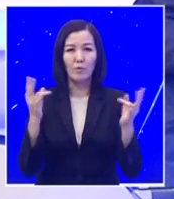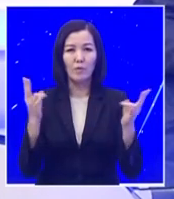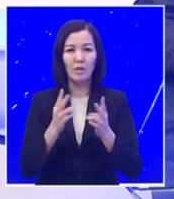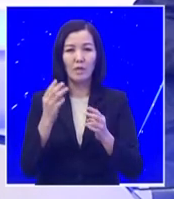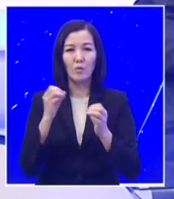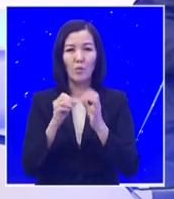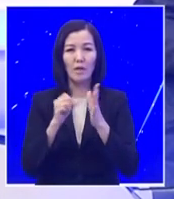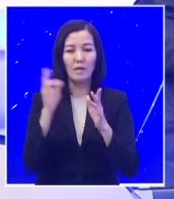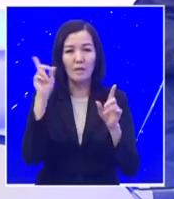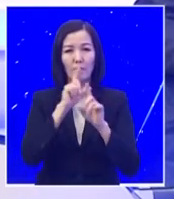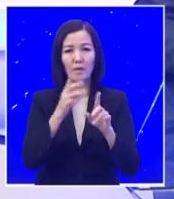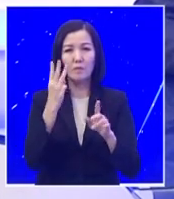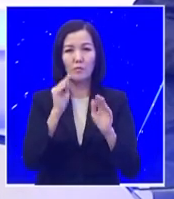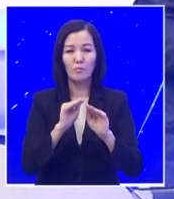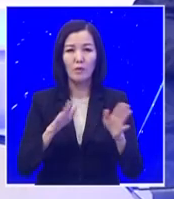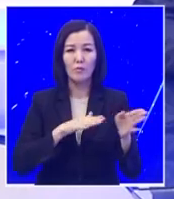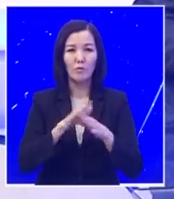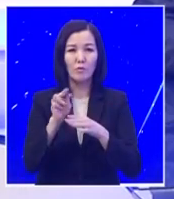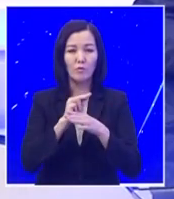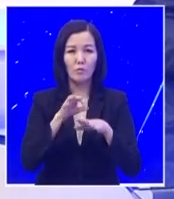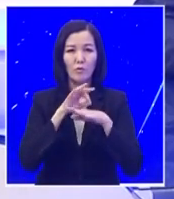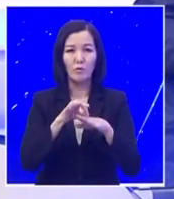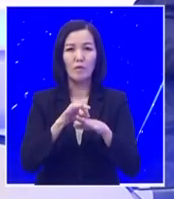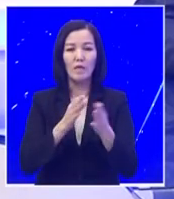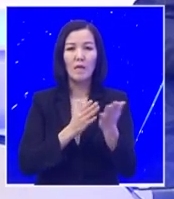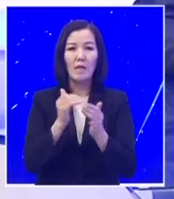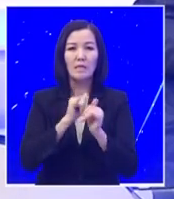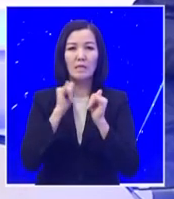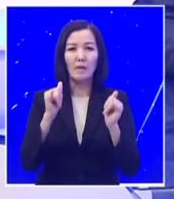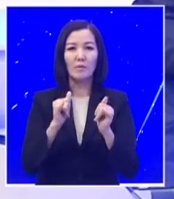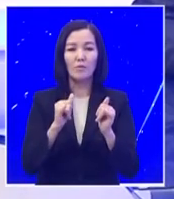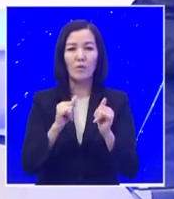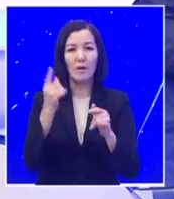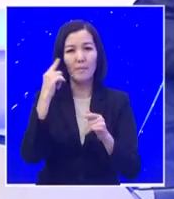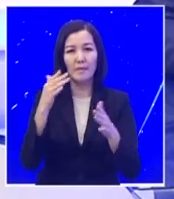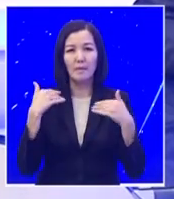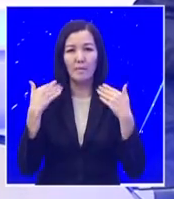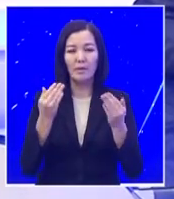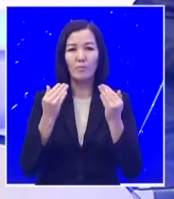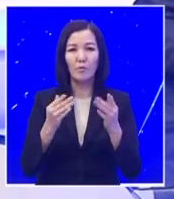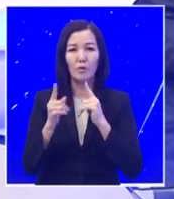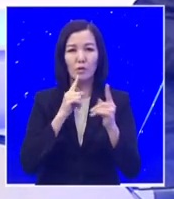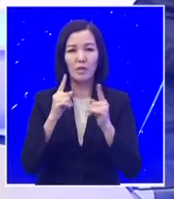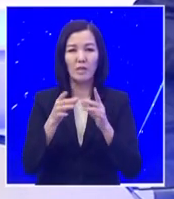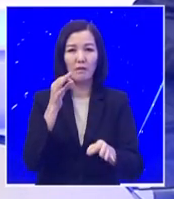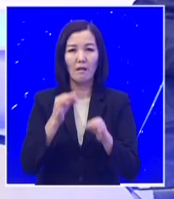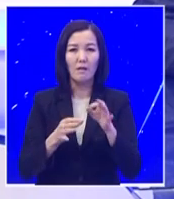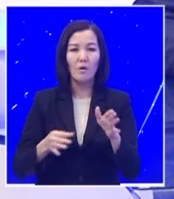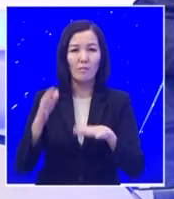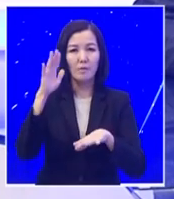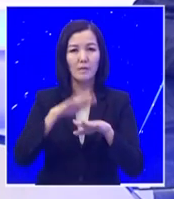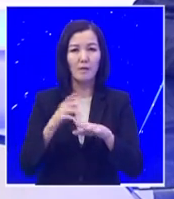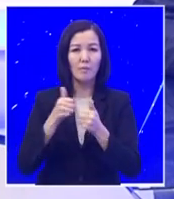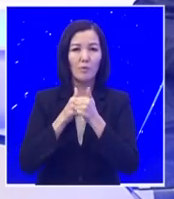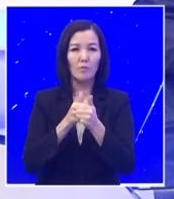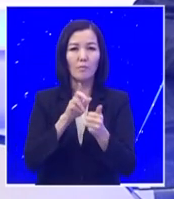16 мектеп 3 балабақша күрделі жөндеуден өтеді. Саланы дамытуға бағытталған бастамалар бүгінгі алқа жиынында талқыланды. Облыс